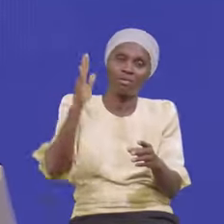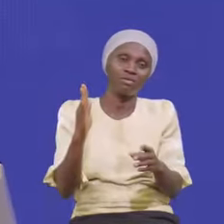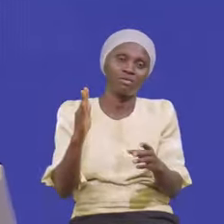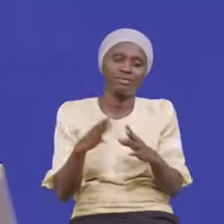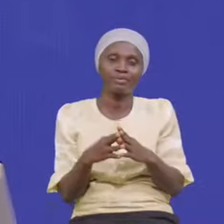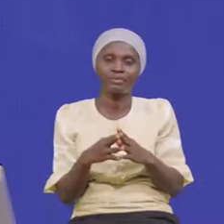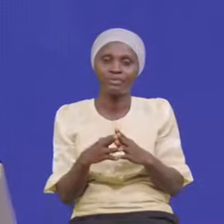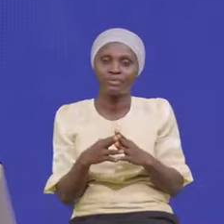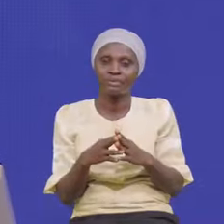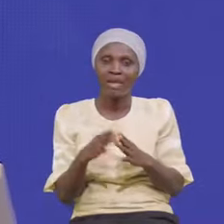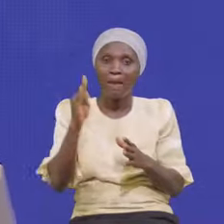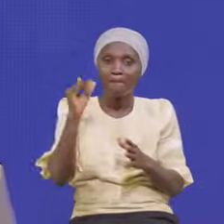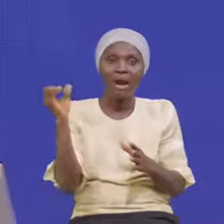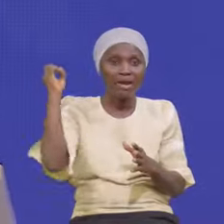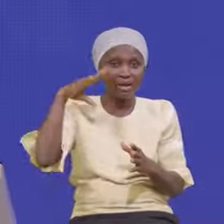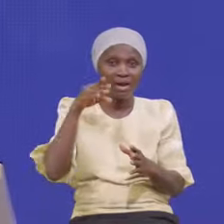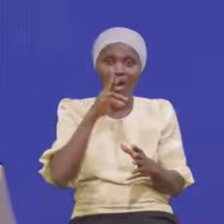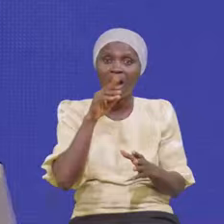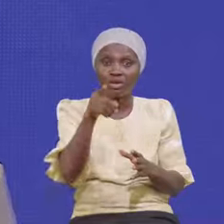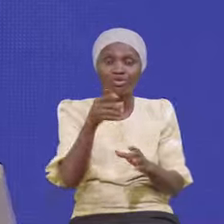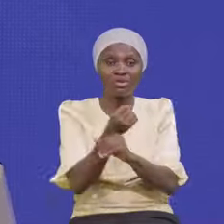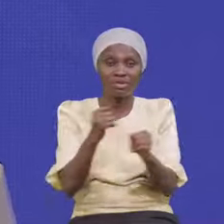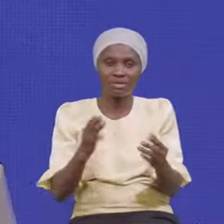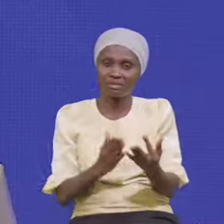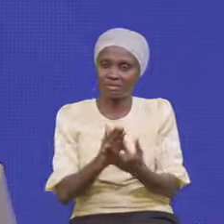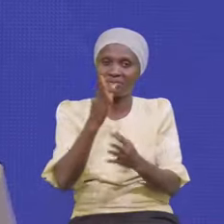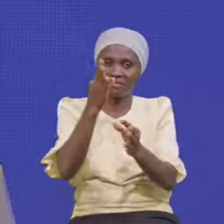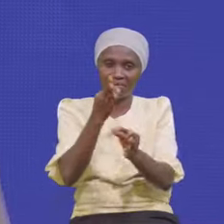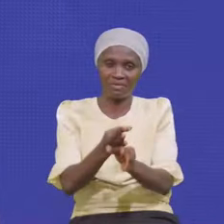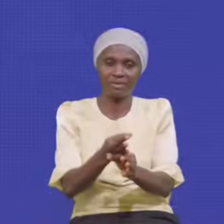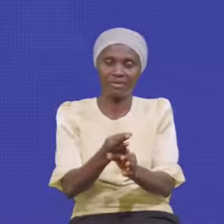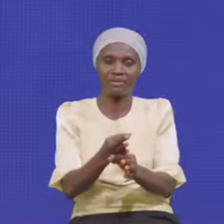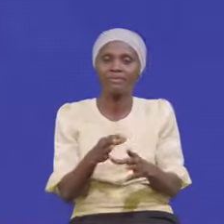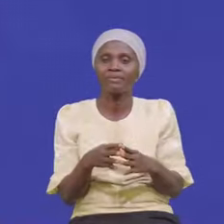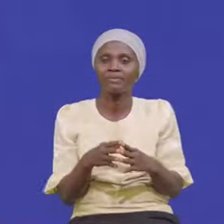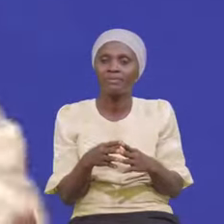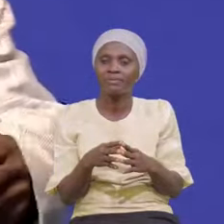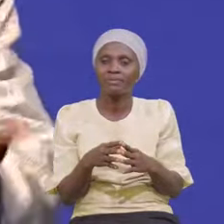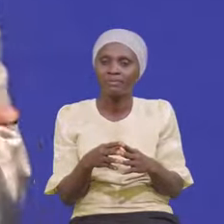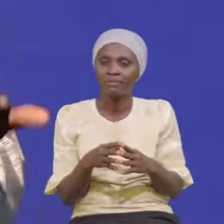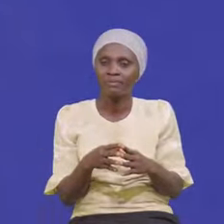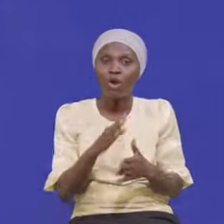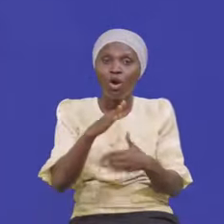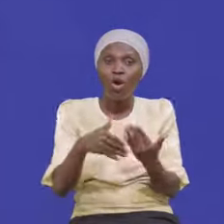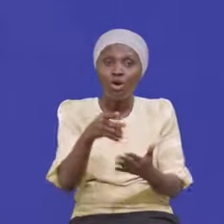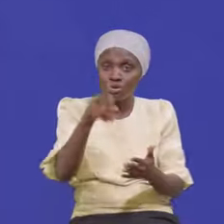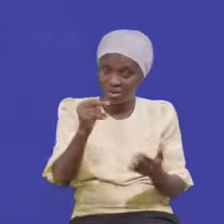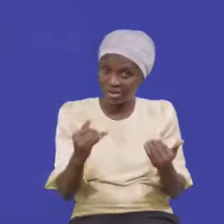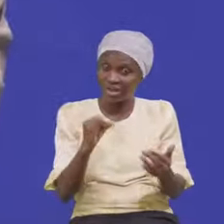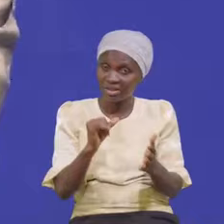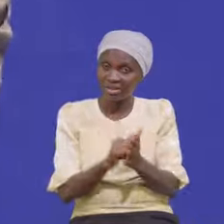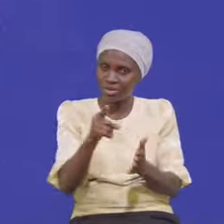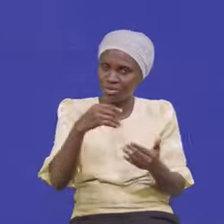నుంచి వస్తుంది. By grace are you saved through faith. విశ్వాసము ద్వారా కృపచేత రక్షించబడ్డాం. All you need now is to have faith.